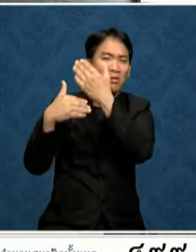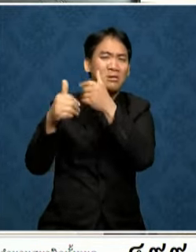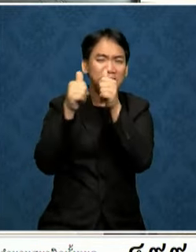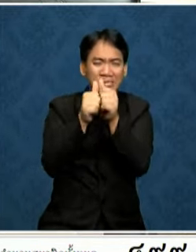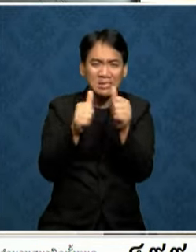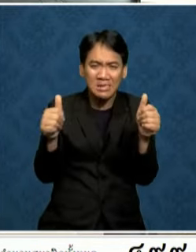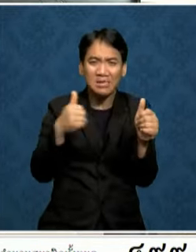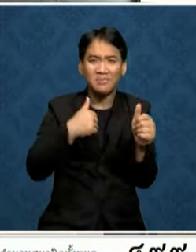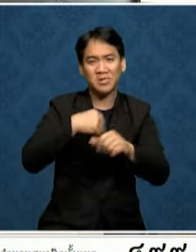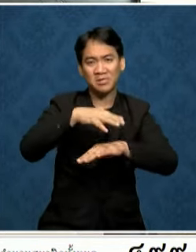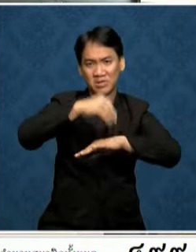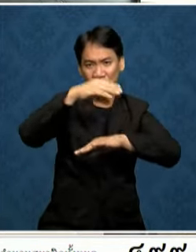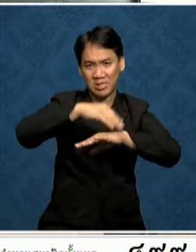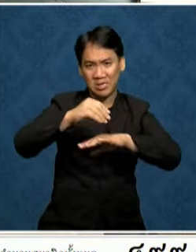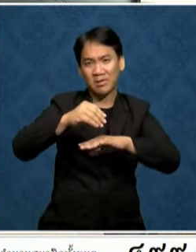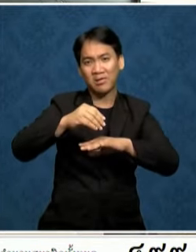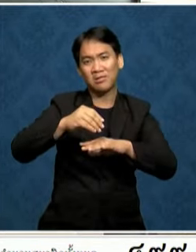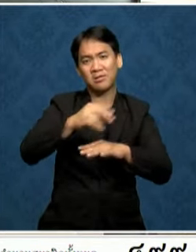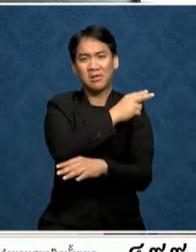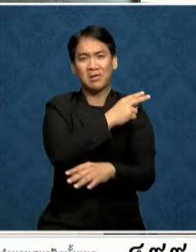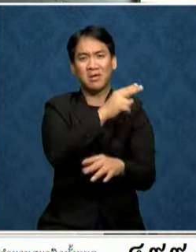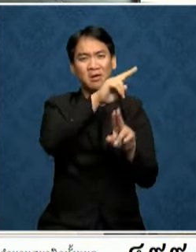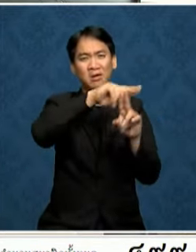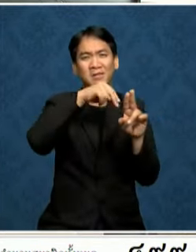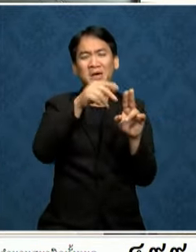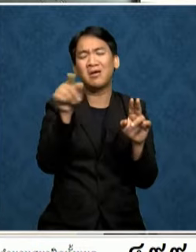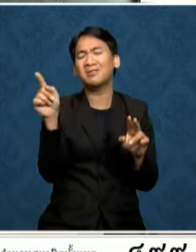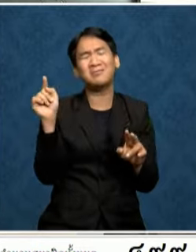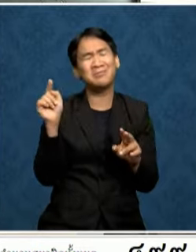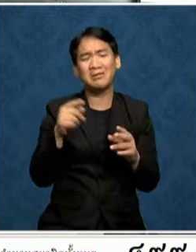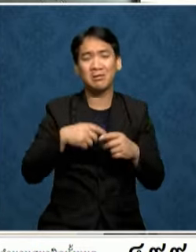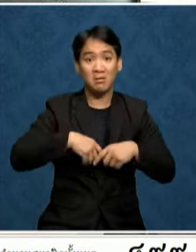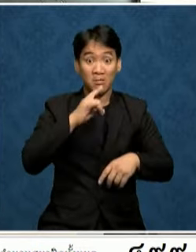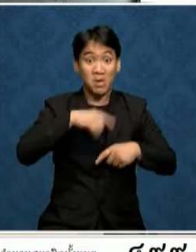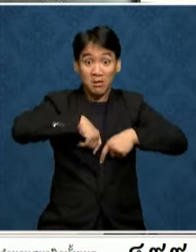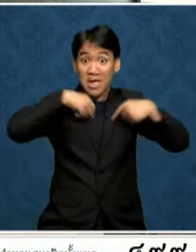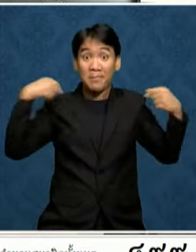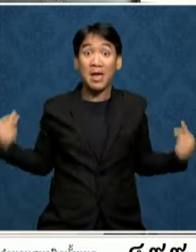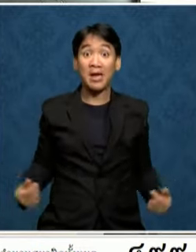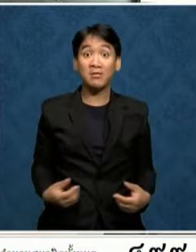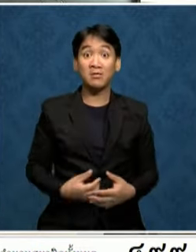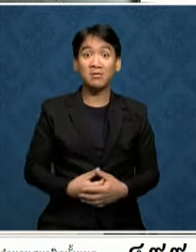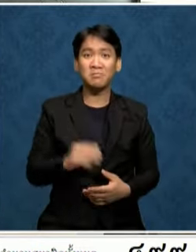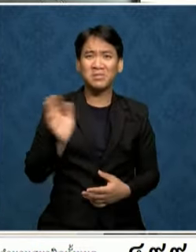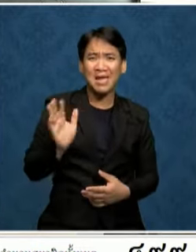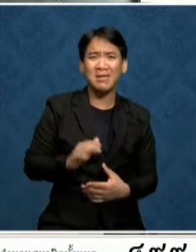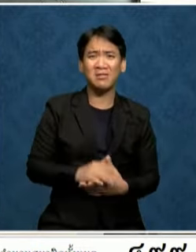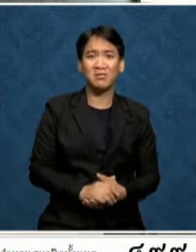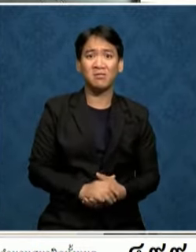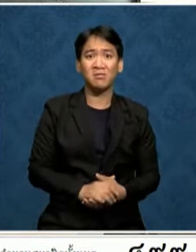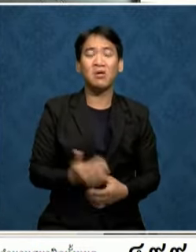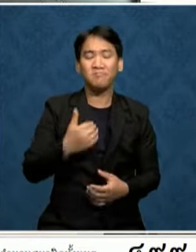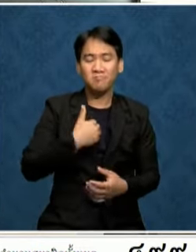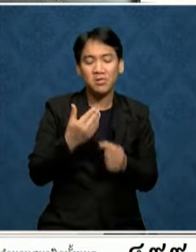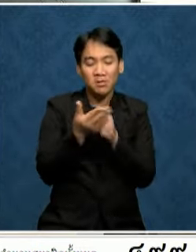สวีเดนสเดนหมากแก้ผ้าประท้วงอะไรอะไรต่างๆมันไม่บ้าขนาดนั้นหรอกนอกประเทศไทยอ่ะนอกจากคนบ้าที่มันติดย้าบ้ามันแก้ผ้าเดินตาม